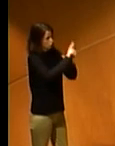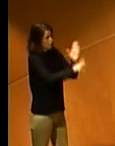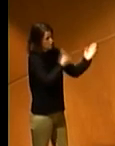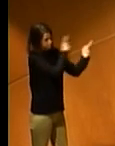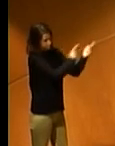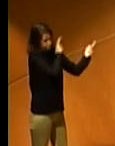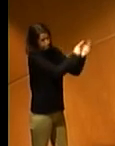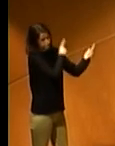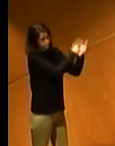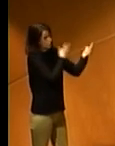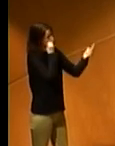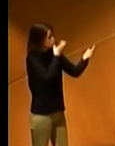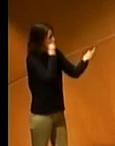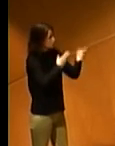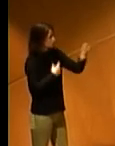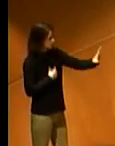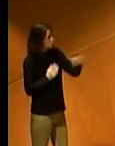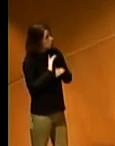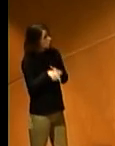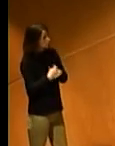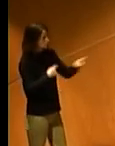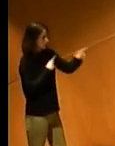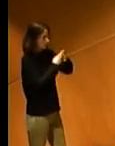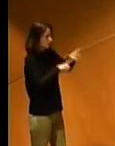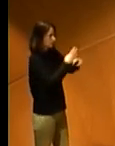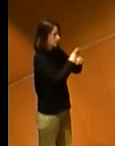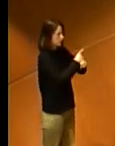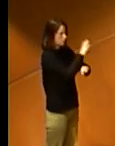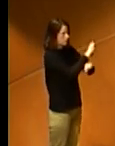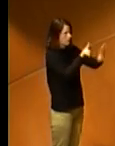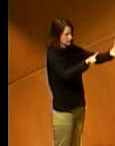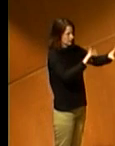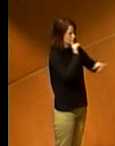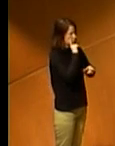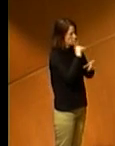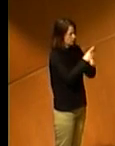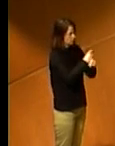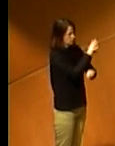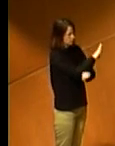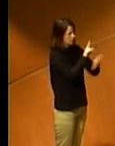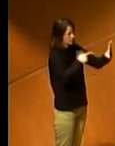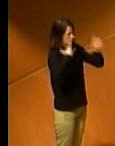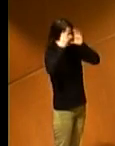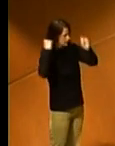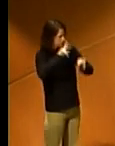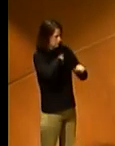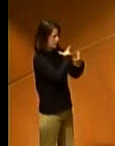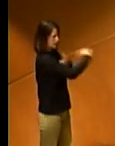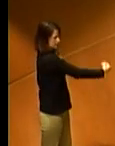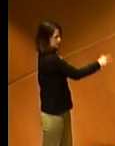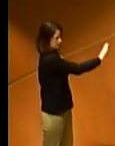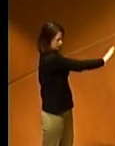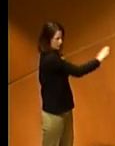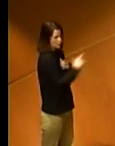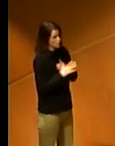Déjà, je souhaite dire... Bon, évidemment, ce n'est pas le Lot-et-Garonne, hein, puisque Lot-et-Garonne est en dehors de notre académie. Moi, ce que je souhaite dire,